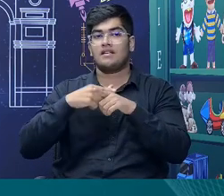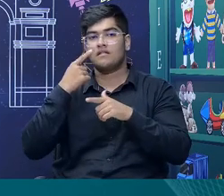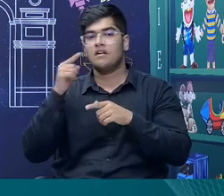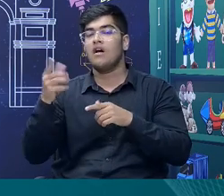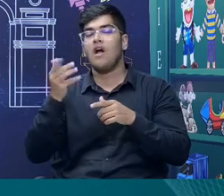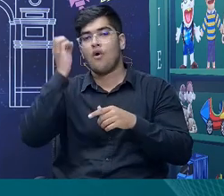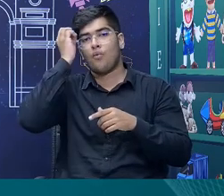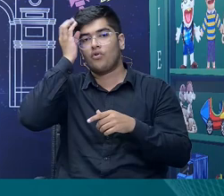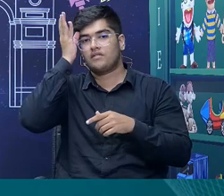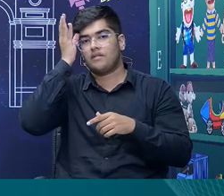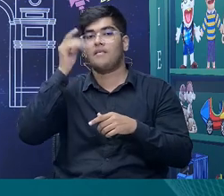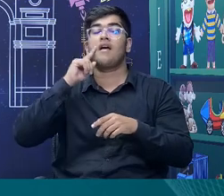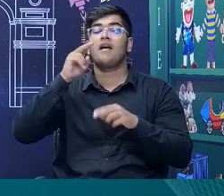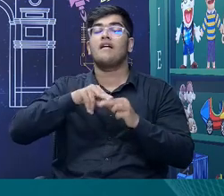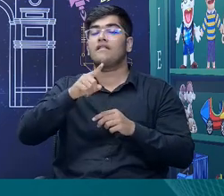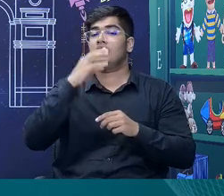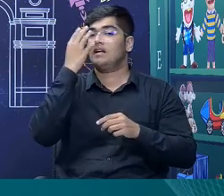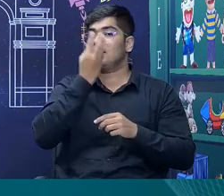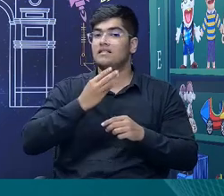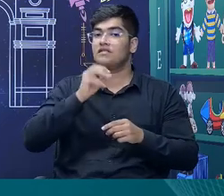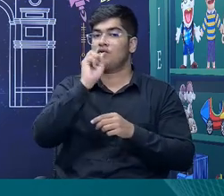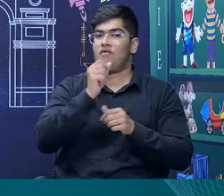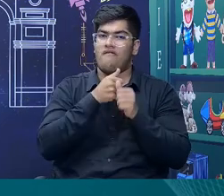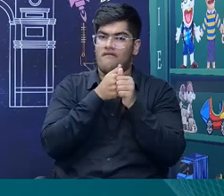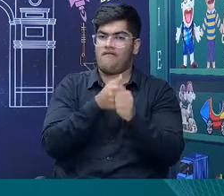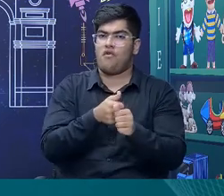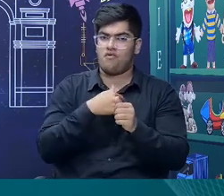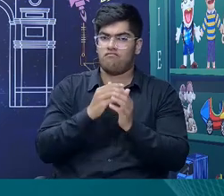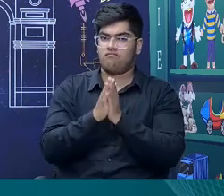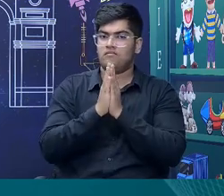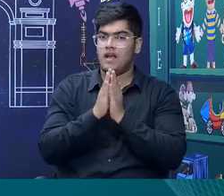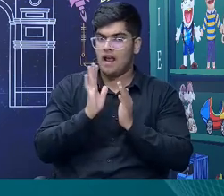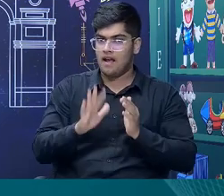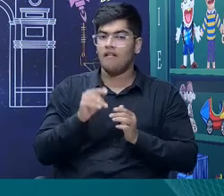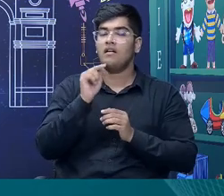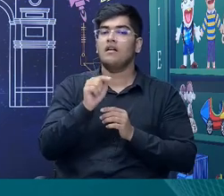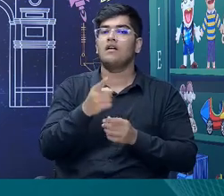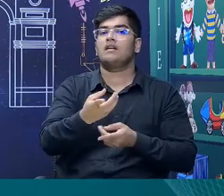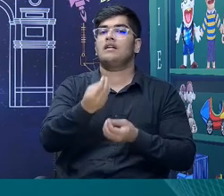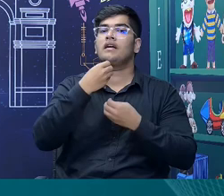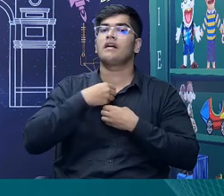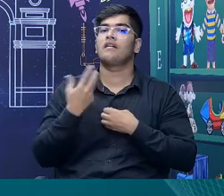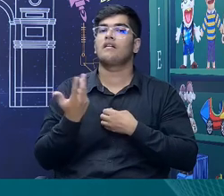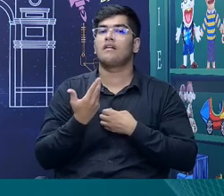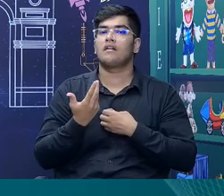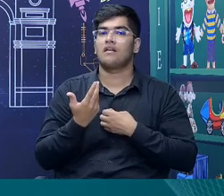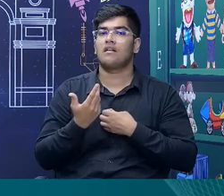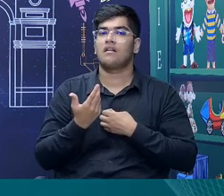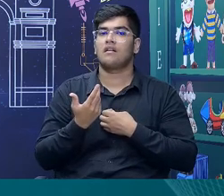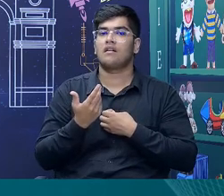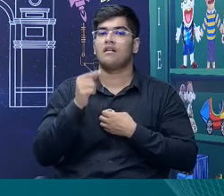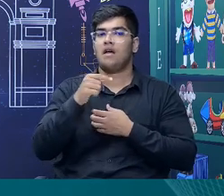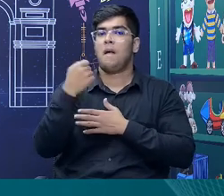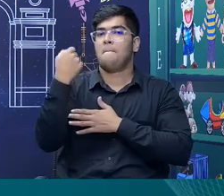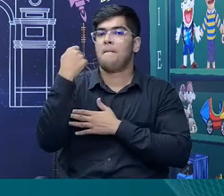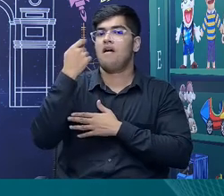जो है अगर हम गणेश जी को फॉलो करते हैं तो गणेश जी का मतलब है डिस्क्रिमिनेशन पावर